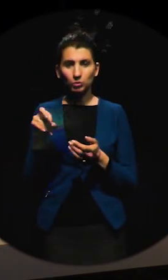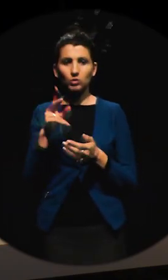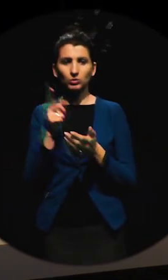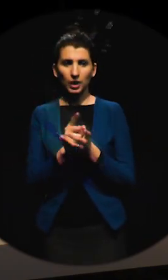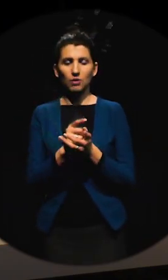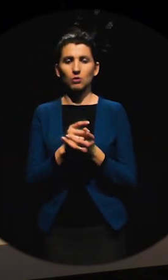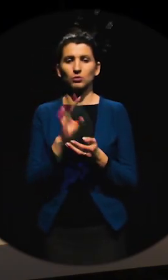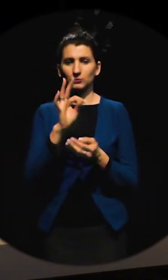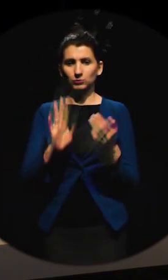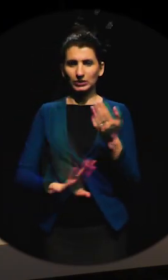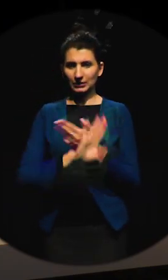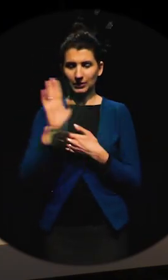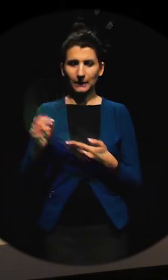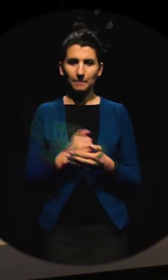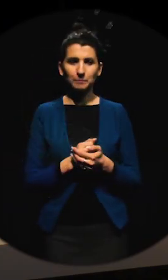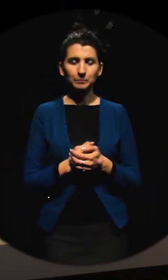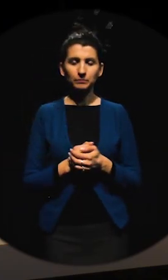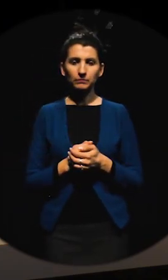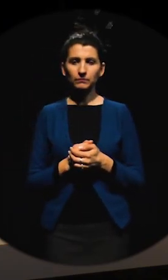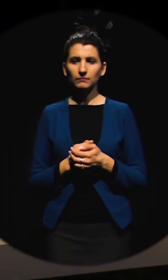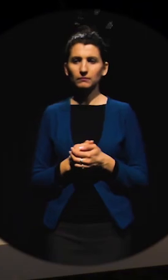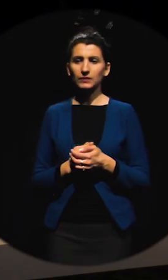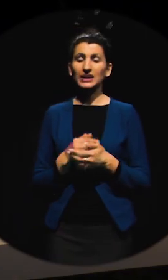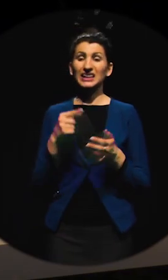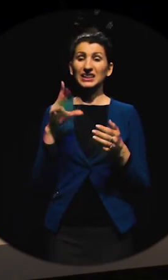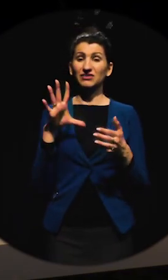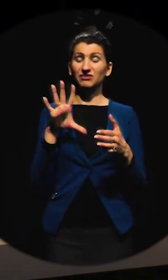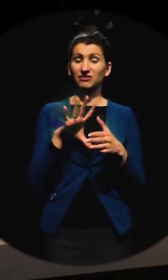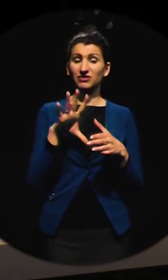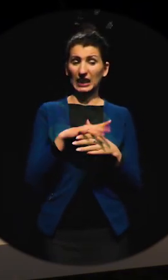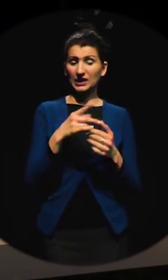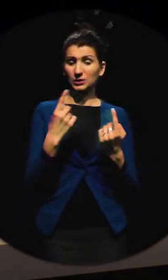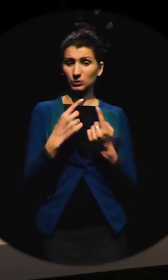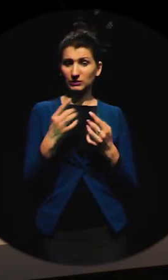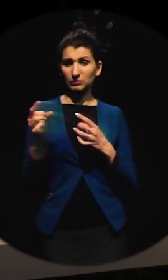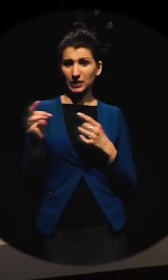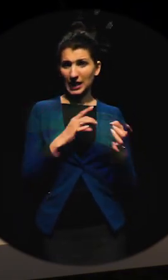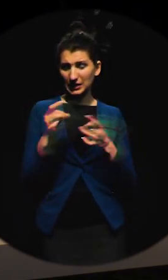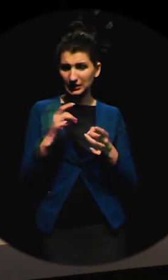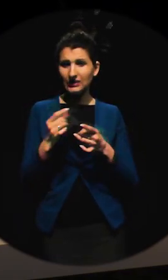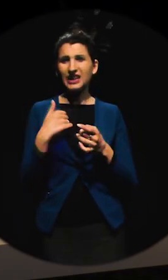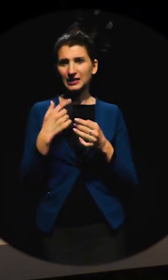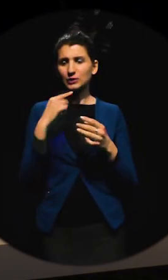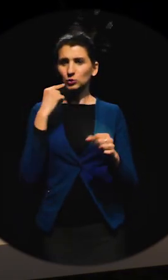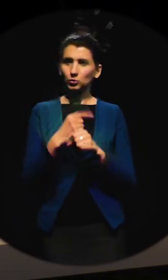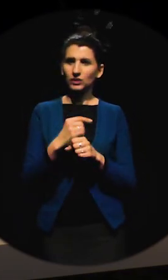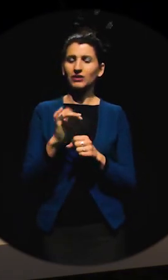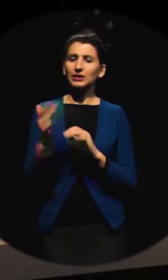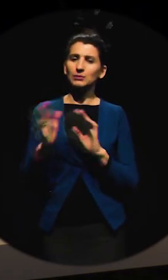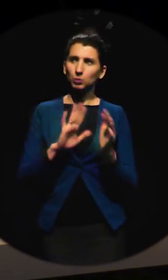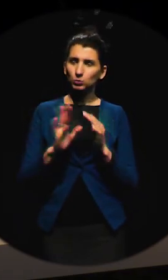rozpoczął swój performance. I w tym geście, to znaczy ja tutaj decyduję, w jaki sposób